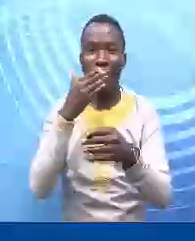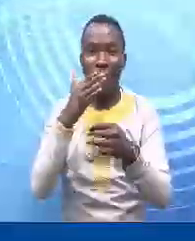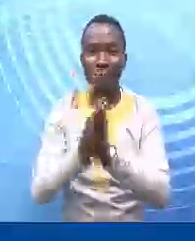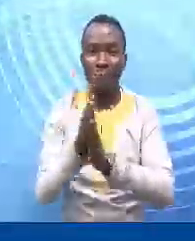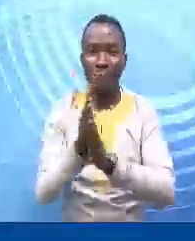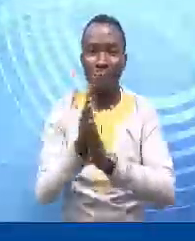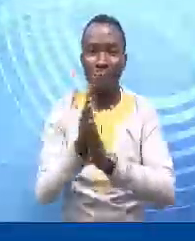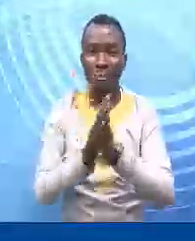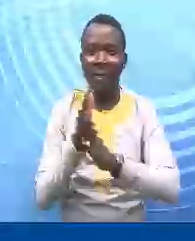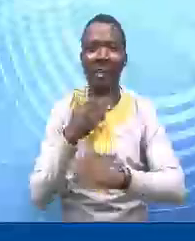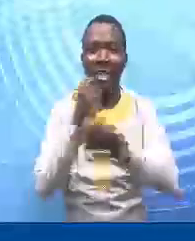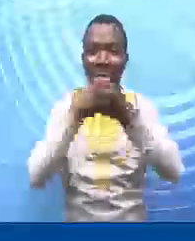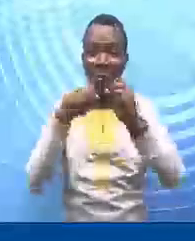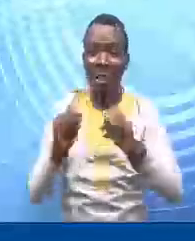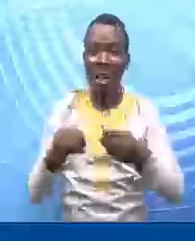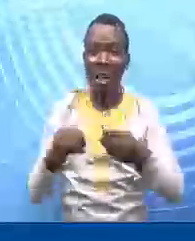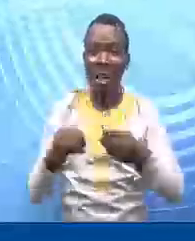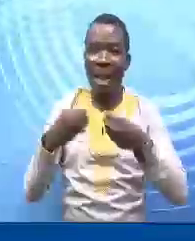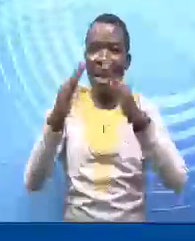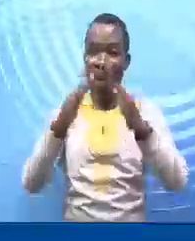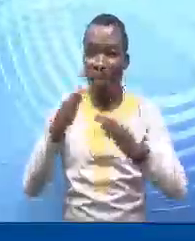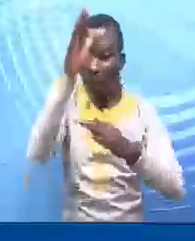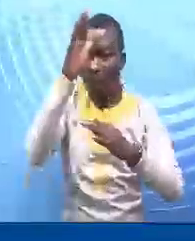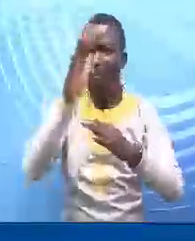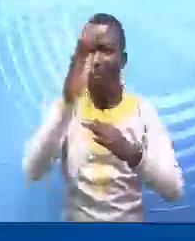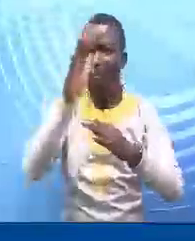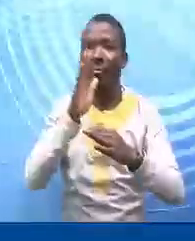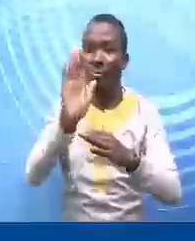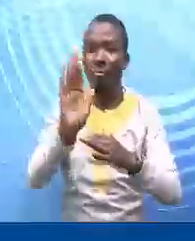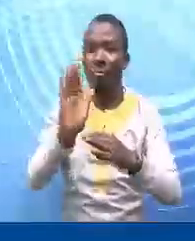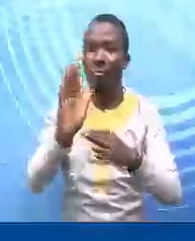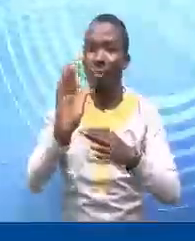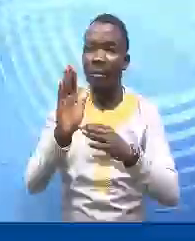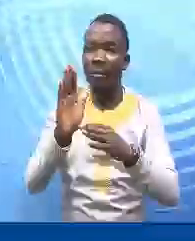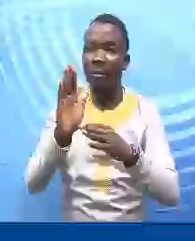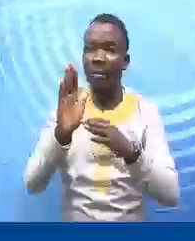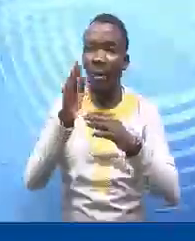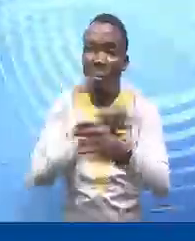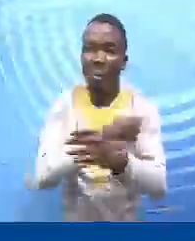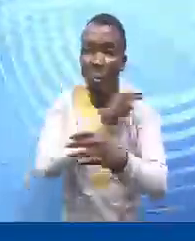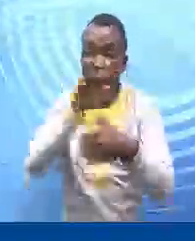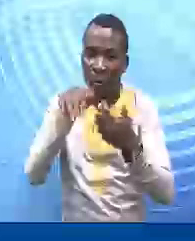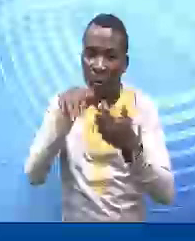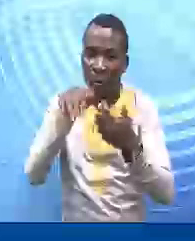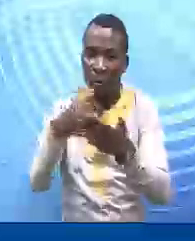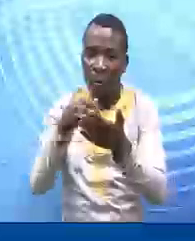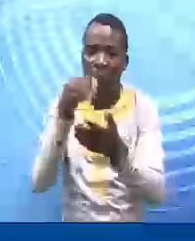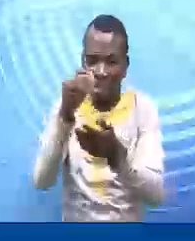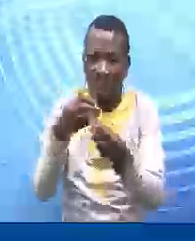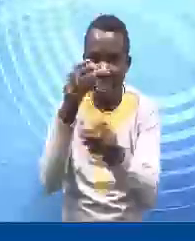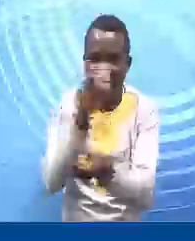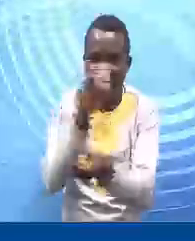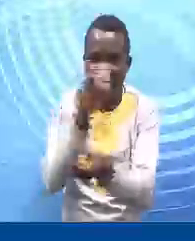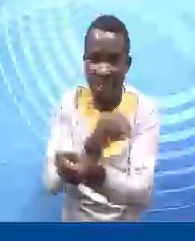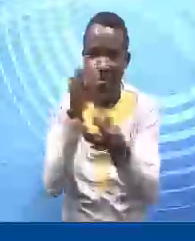ndashaka ko mumurenganira agahabwa amazu ya se na nyina ni wa mukuru bagiye